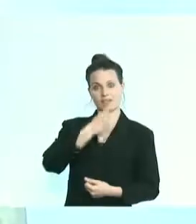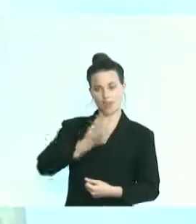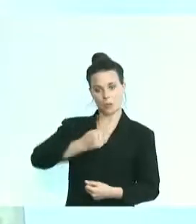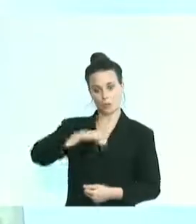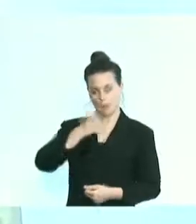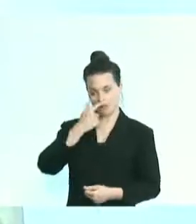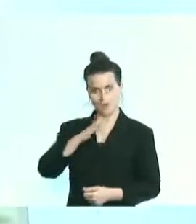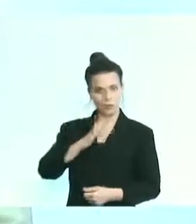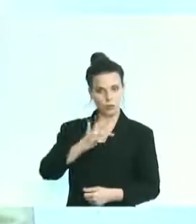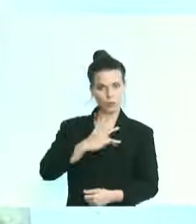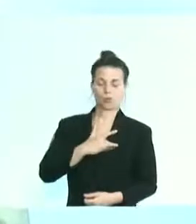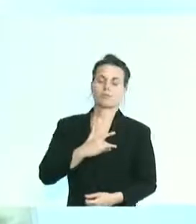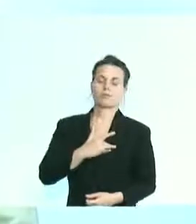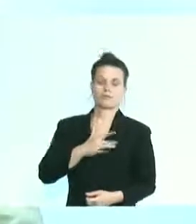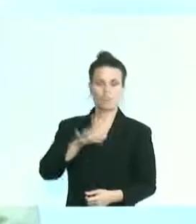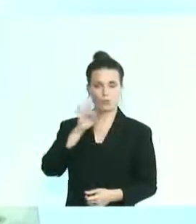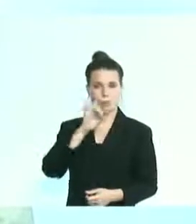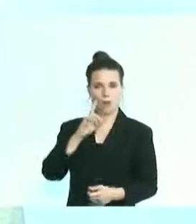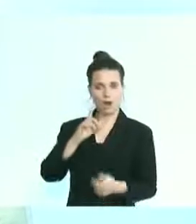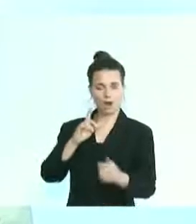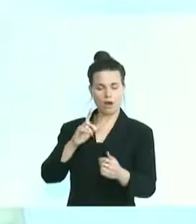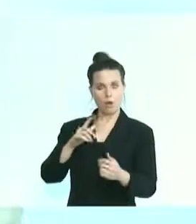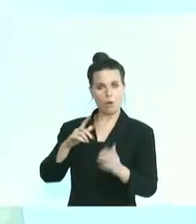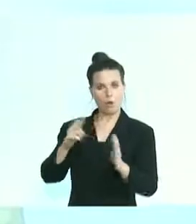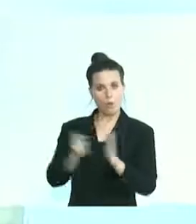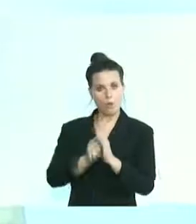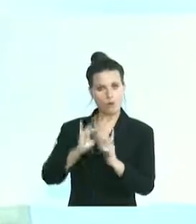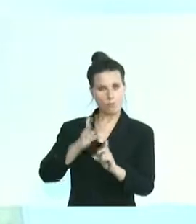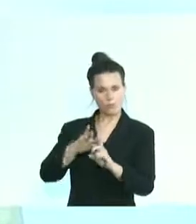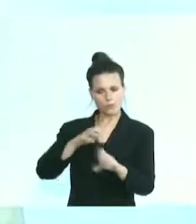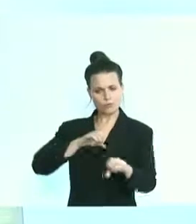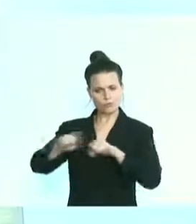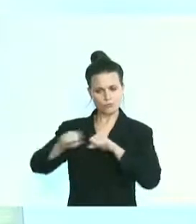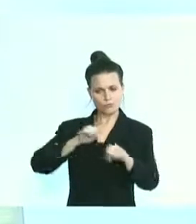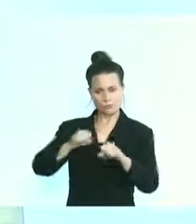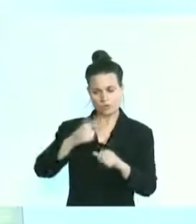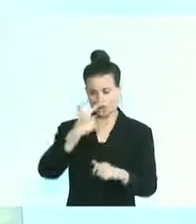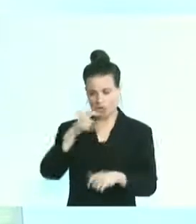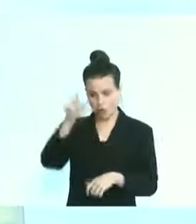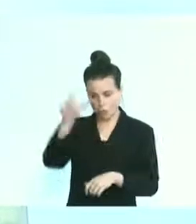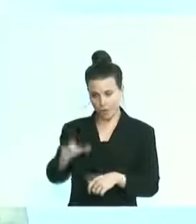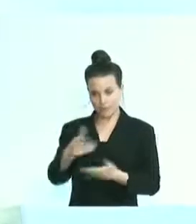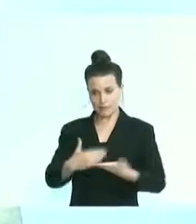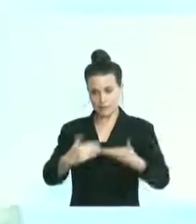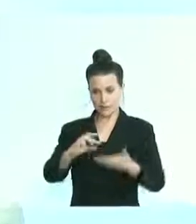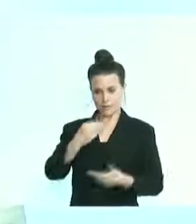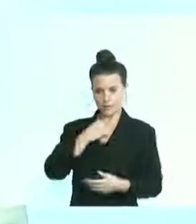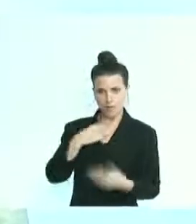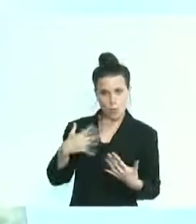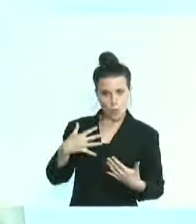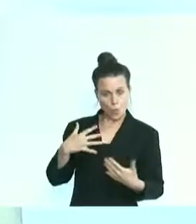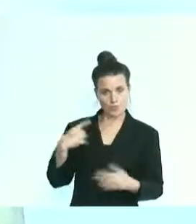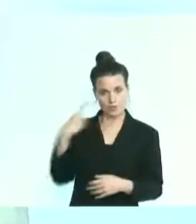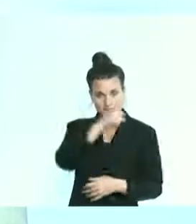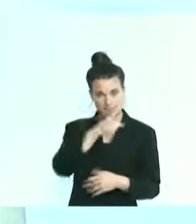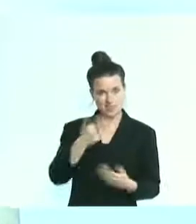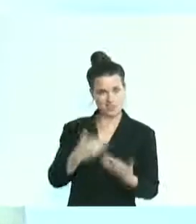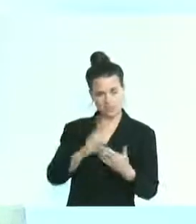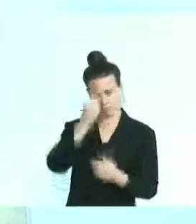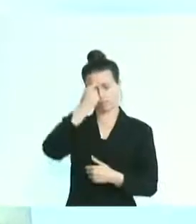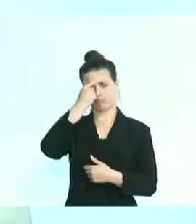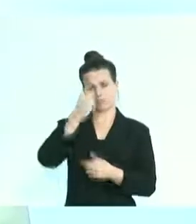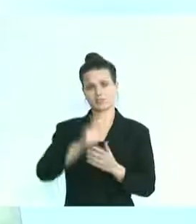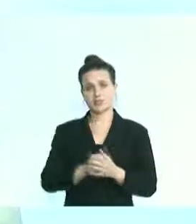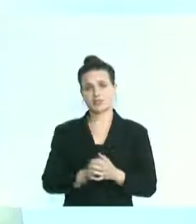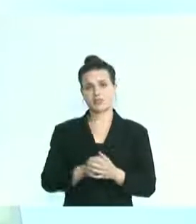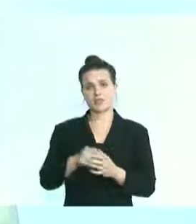fait, c'est à ce moment-là en fait qu'on se rend compte que c'est vraiment difficile d'être une personne en situation de handicap. Il faut savoir que 80% des